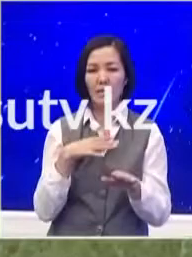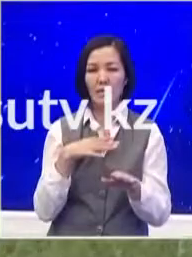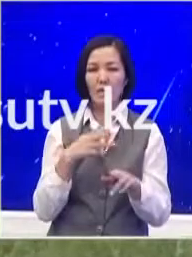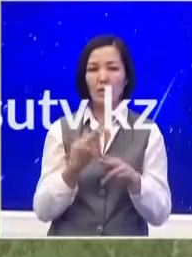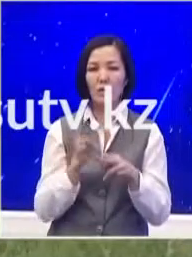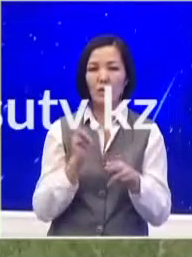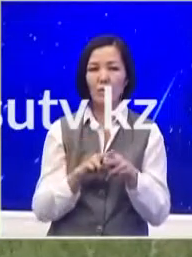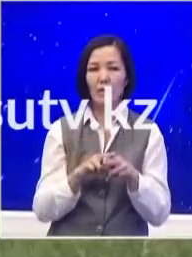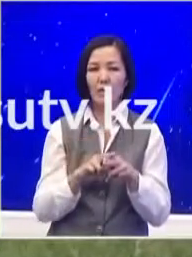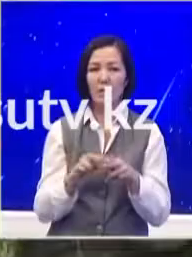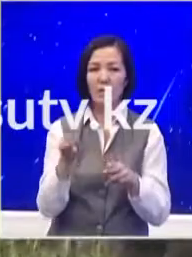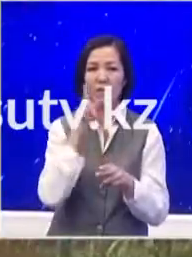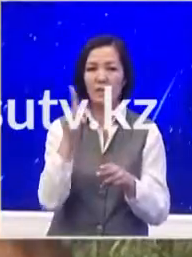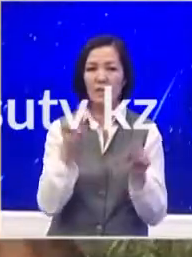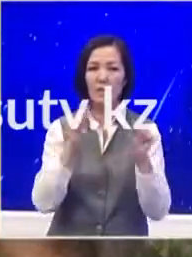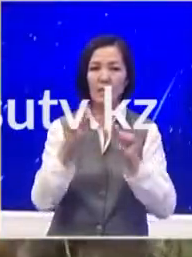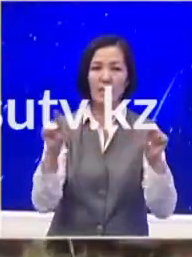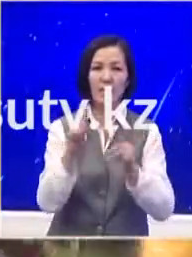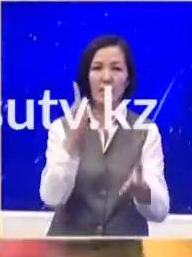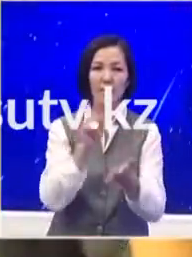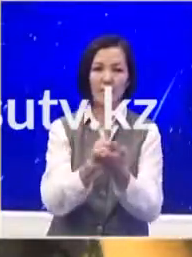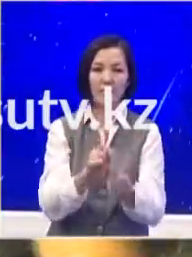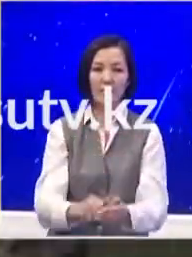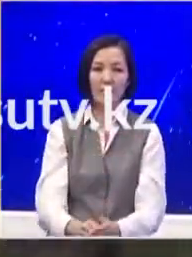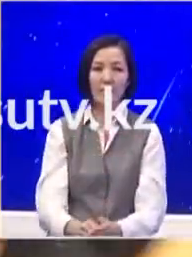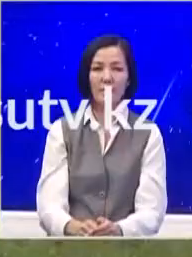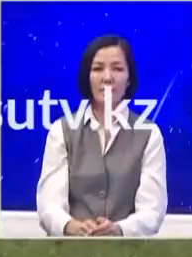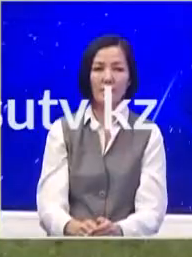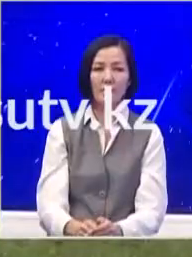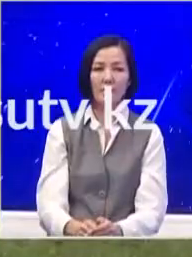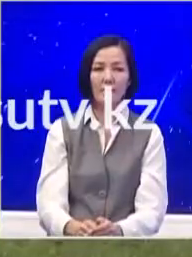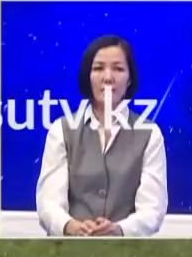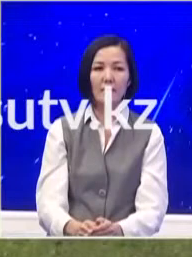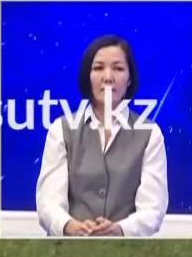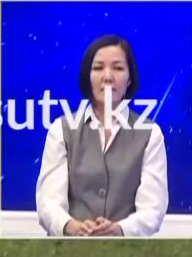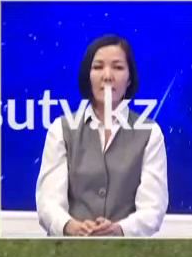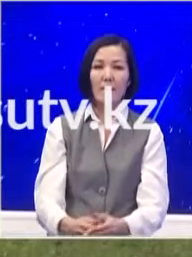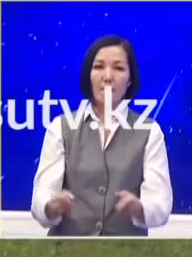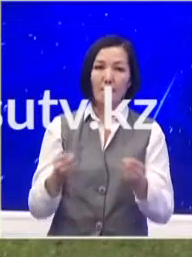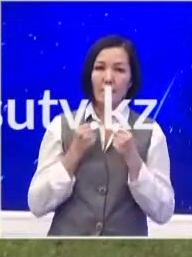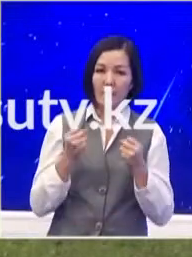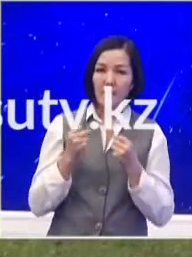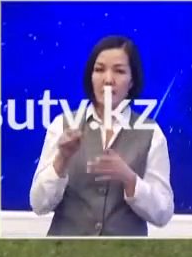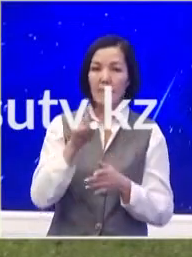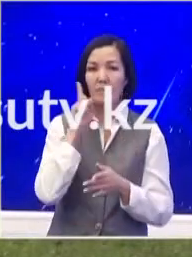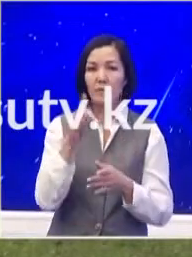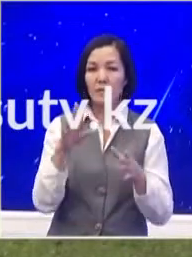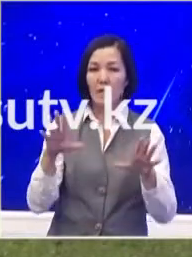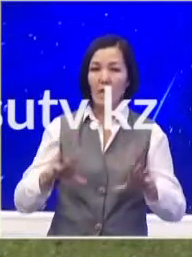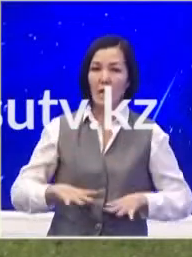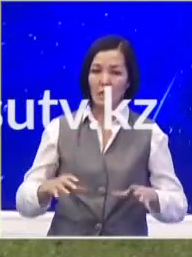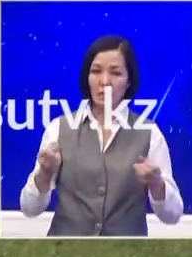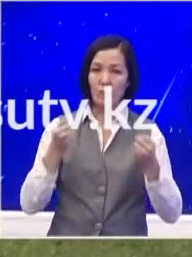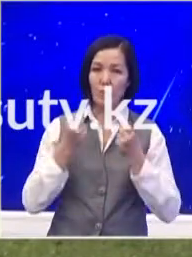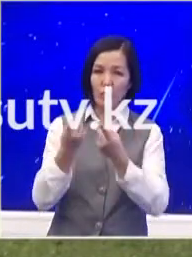Сонымен қатар жастар арасында кеңінен насихаттау парыз екендігін айтады. Балдарымызды ат спортына жақындату, өйткені қазіргі